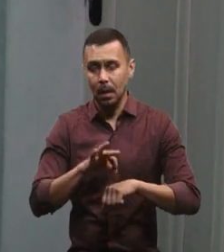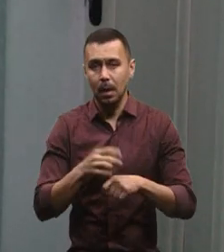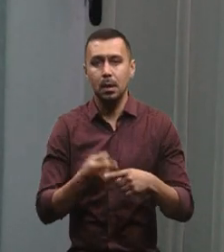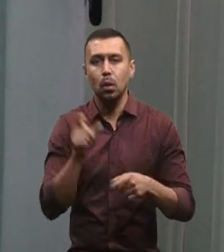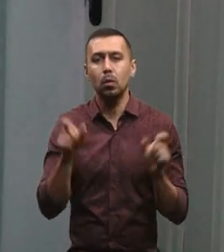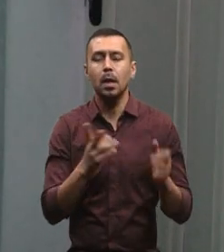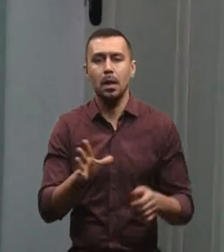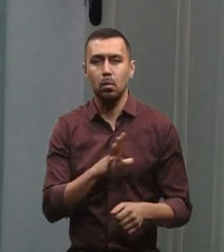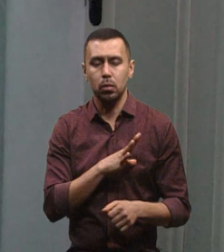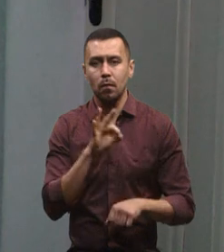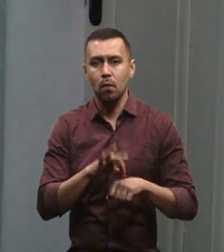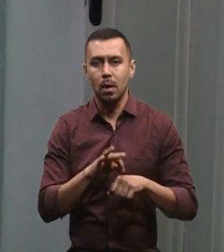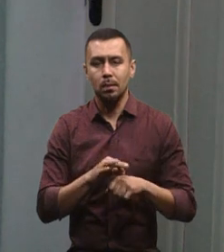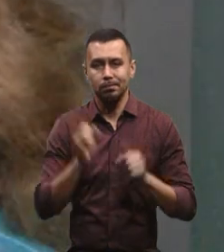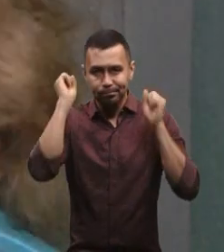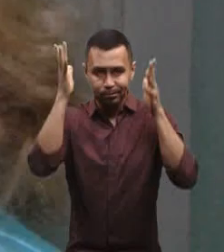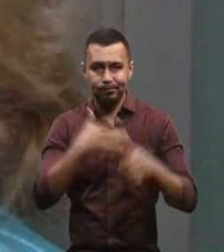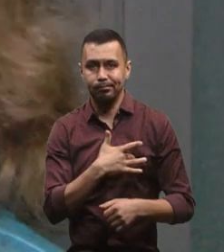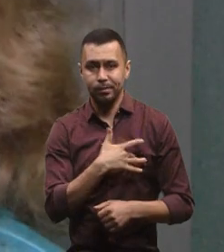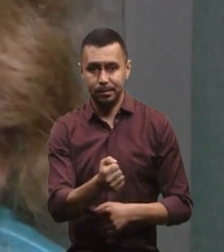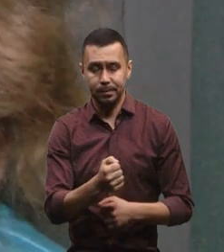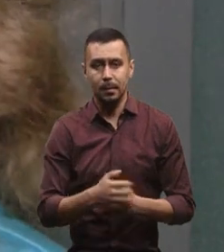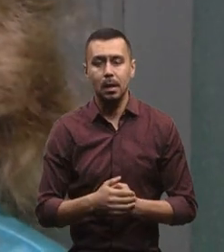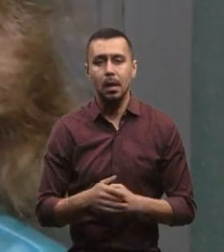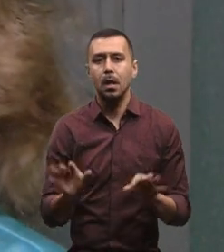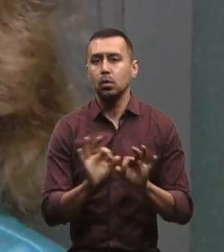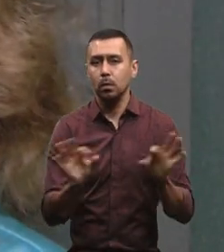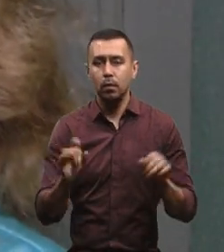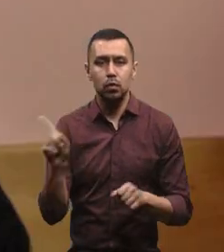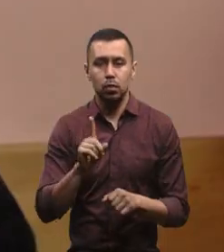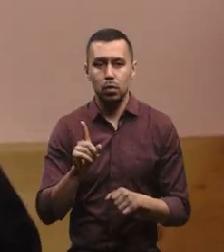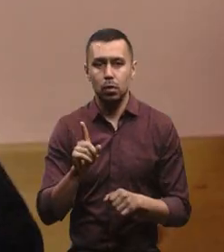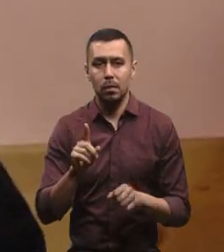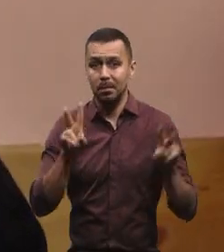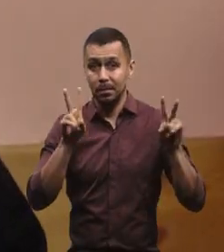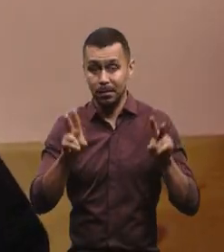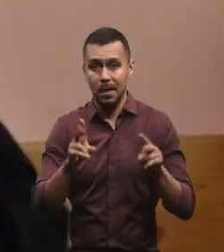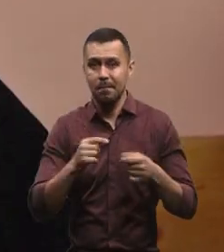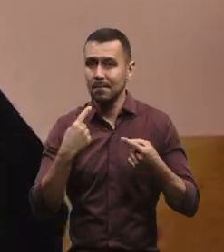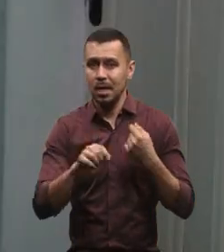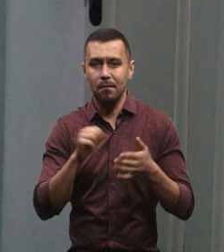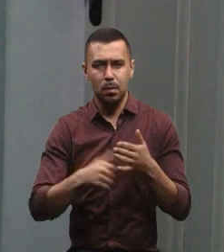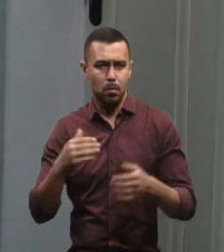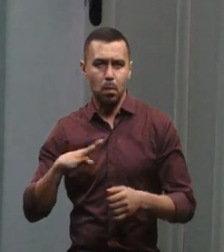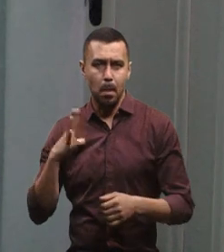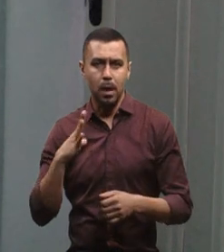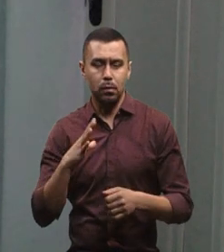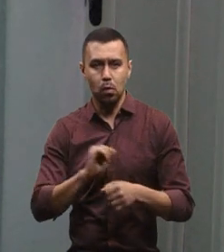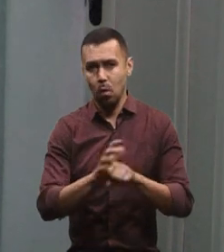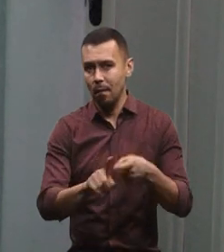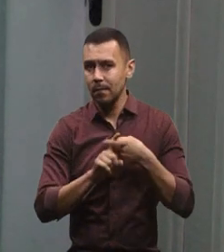які перенесли інсульти або інфаркти. Ольга Дурдас розповідає, що Кракен відрізняється від попереднього штаму. Даний ковід